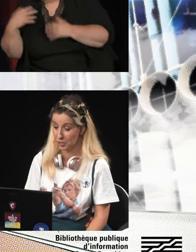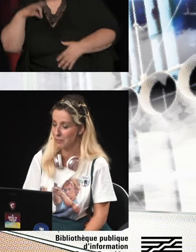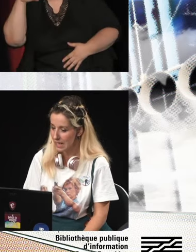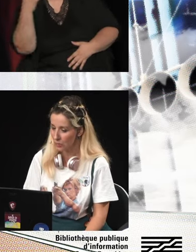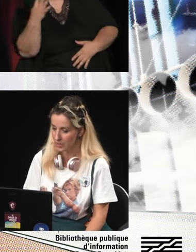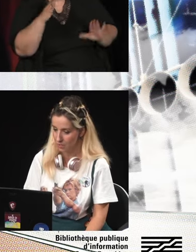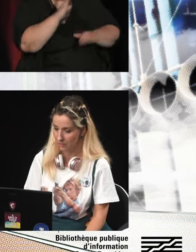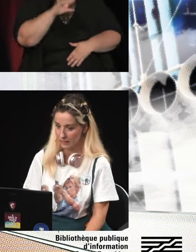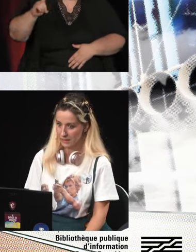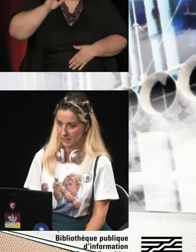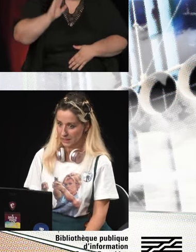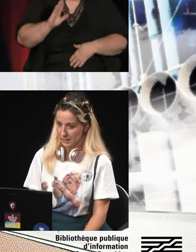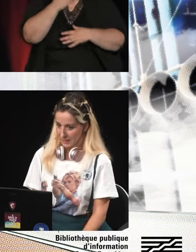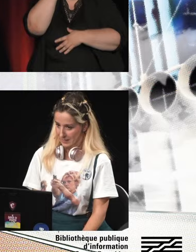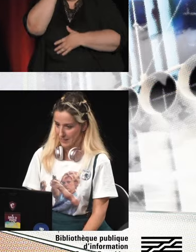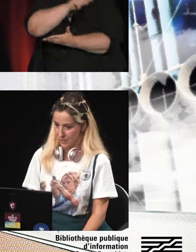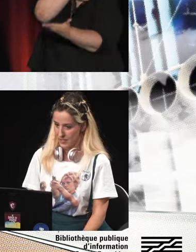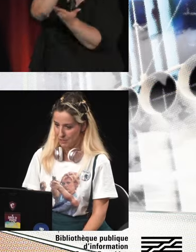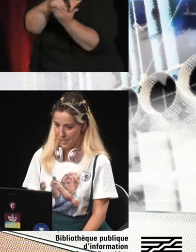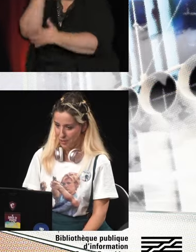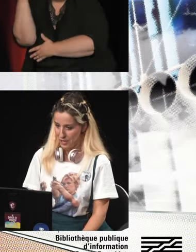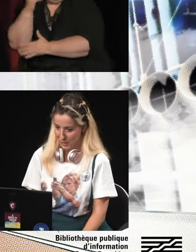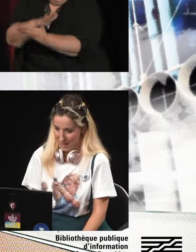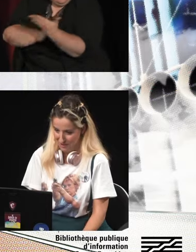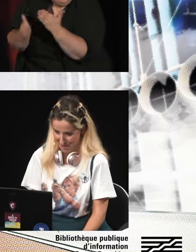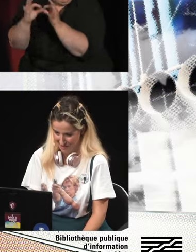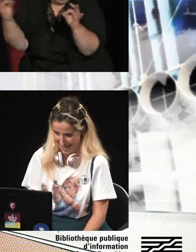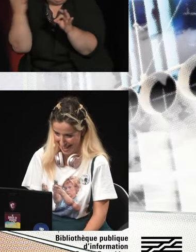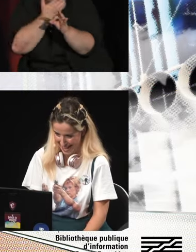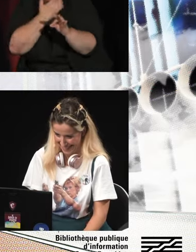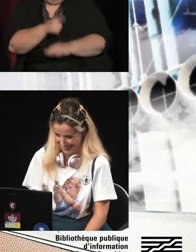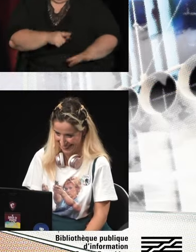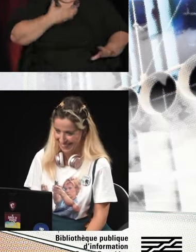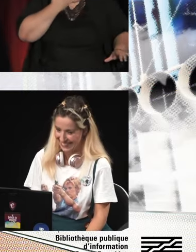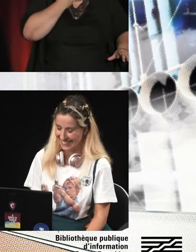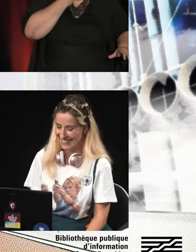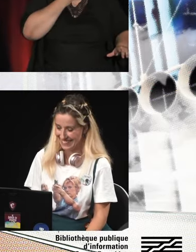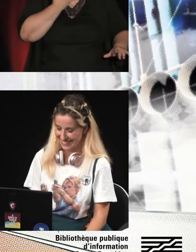L'horreur de Tintin. Non mais voilà, on est sur un... Ça aussi, ça a failli être l'horreur, mais tout va bien.